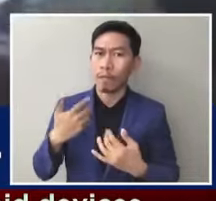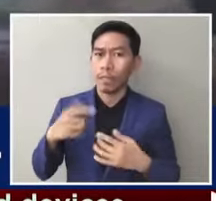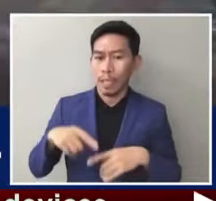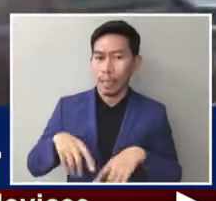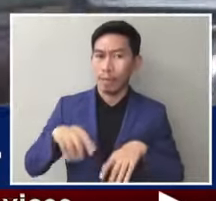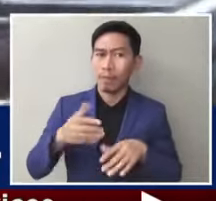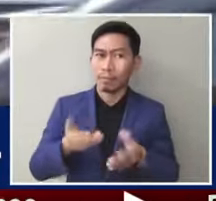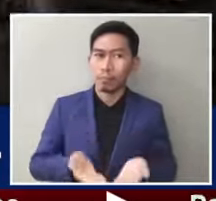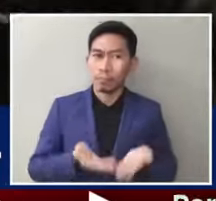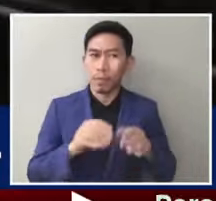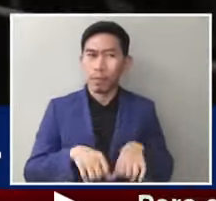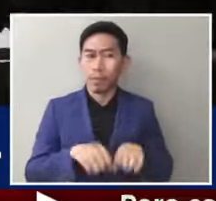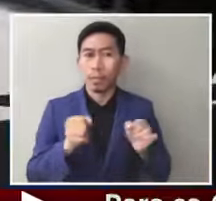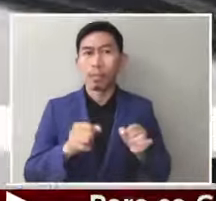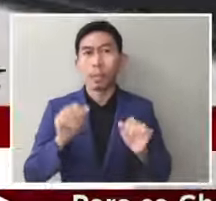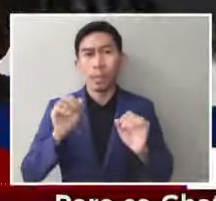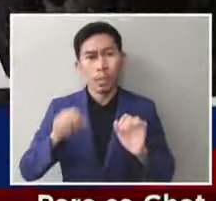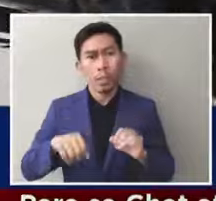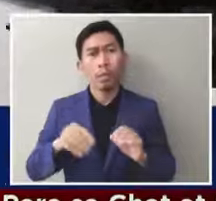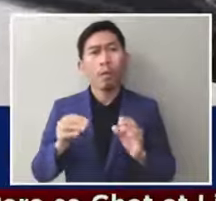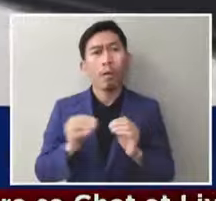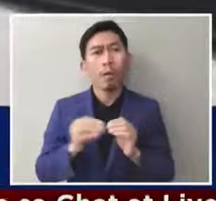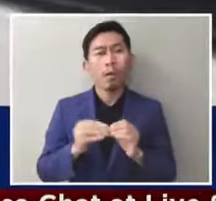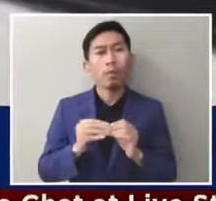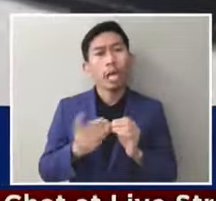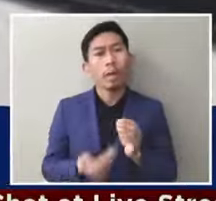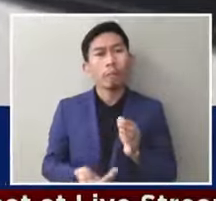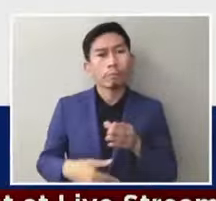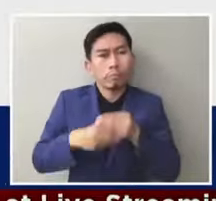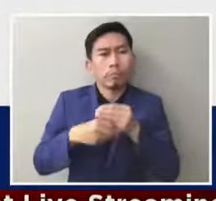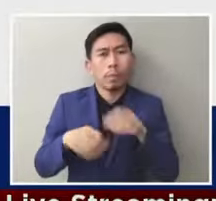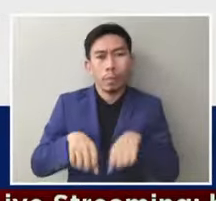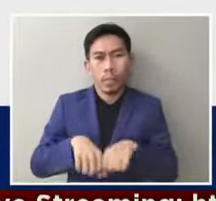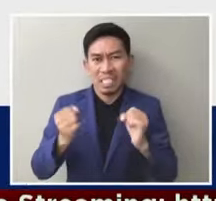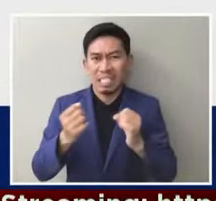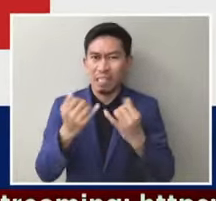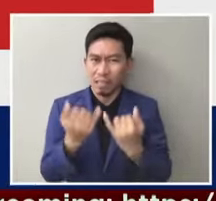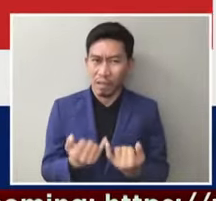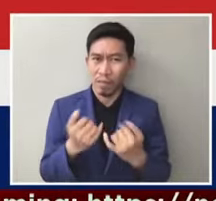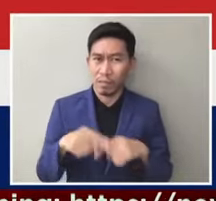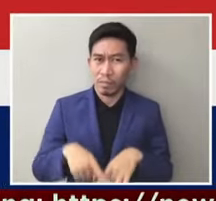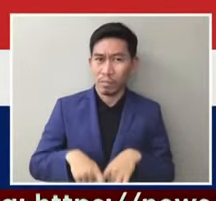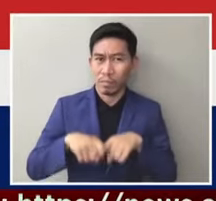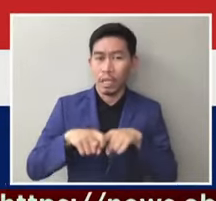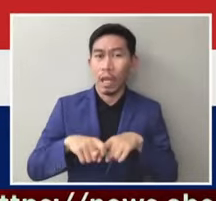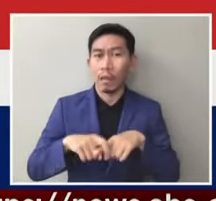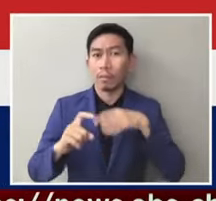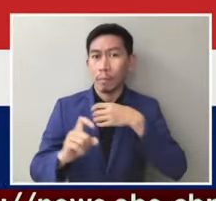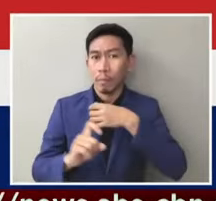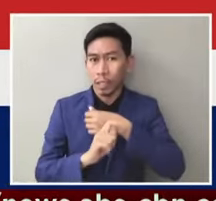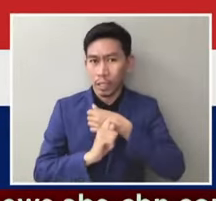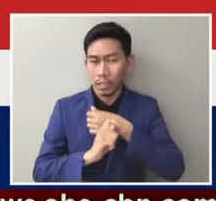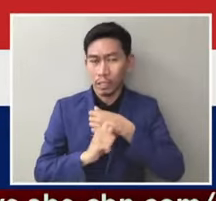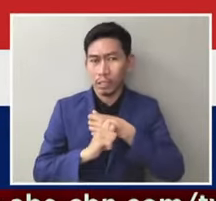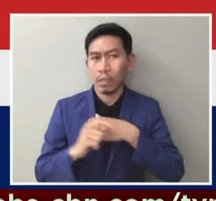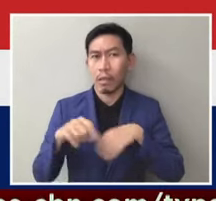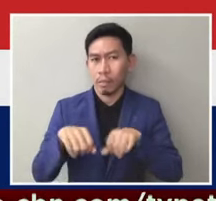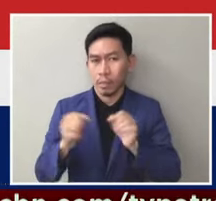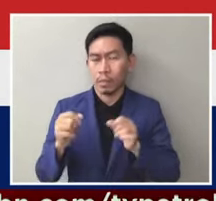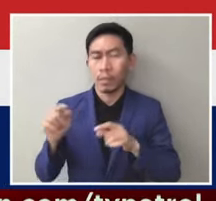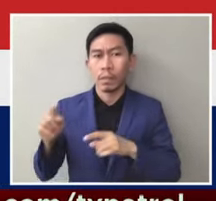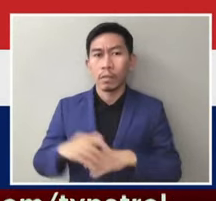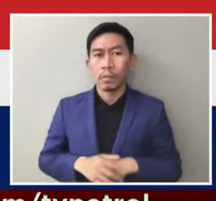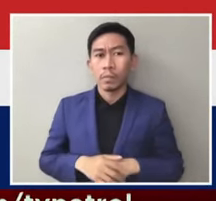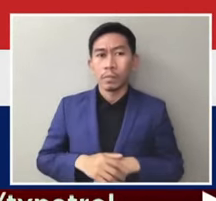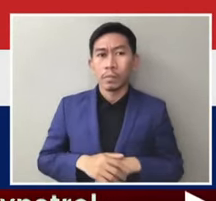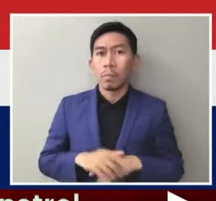Gatchalian na maaaring mas maraming break ang kailangang ipatupad sa ngayon. Pero hindi anya dapat ito maging dahilan ng pagkabawas ng